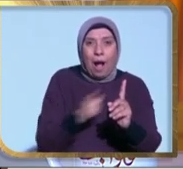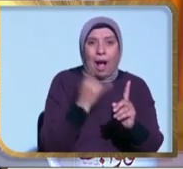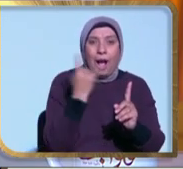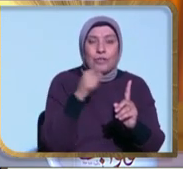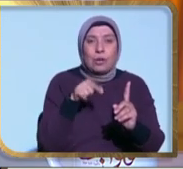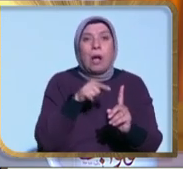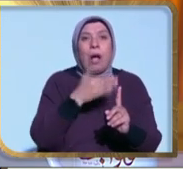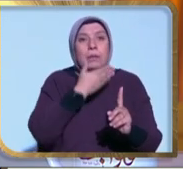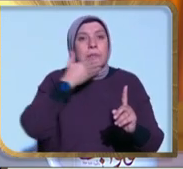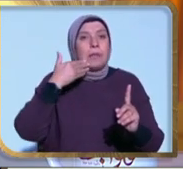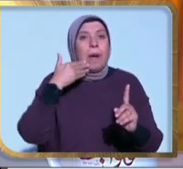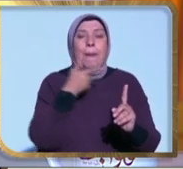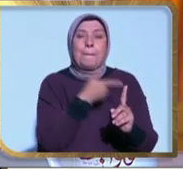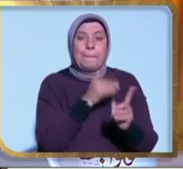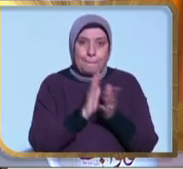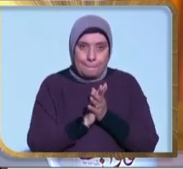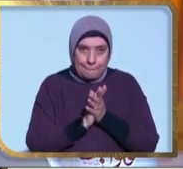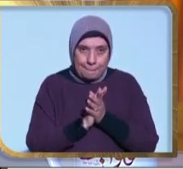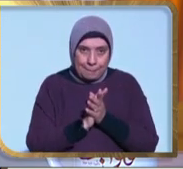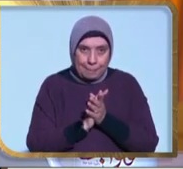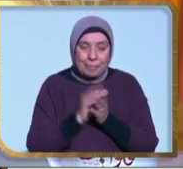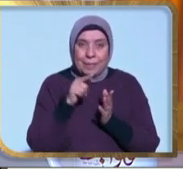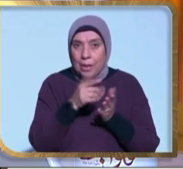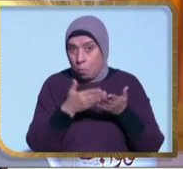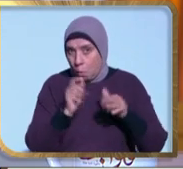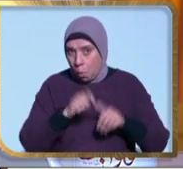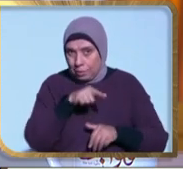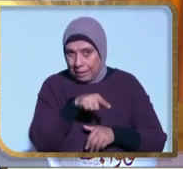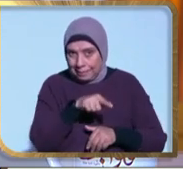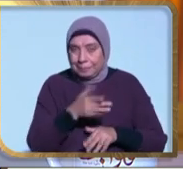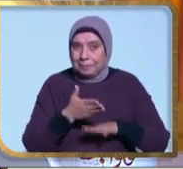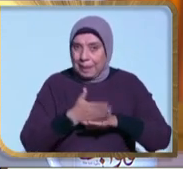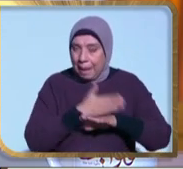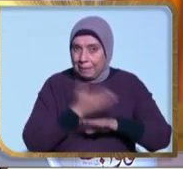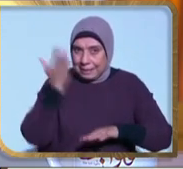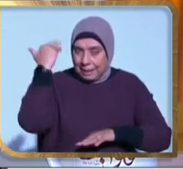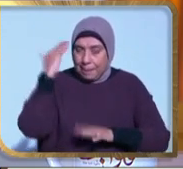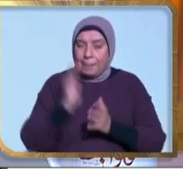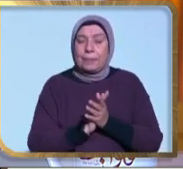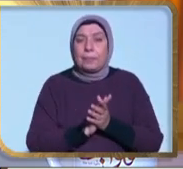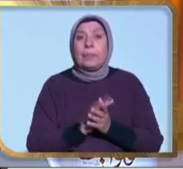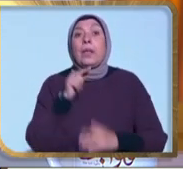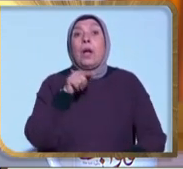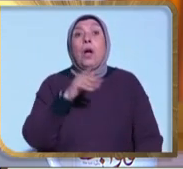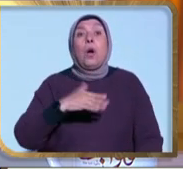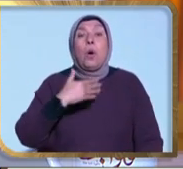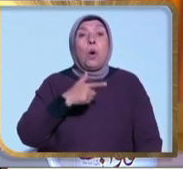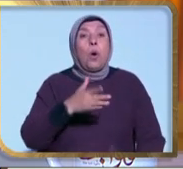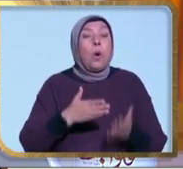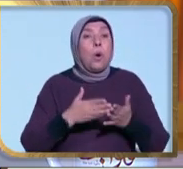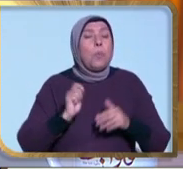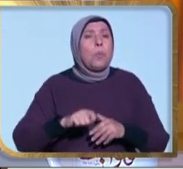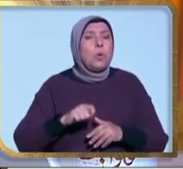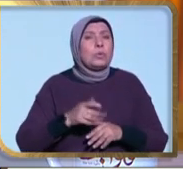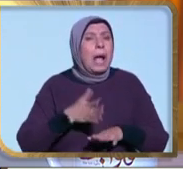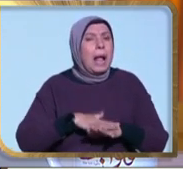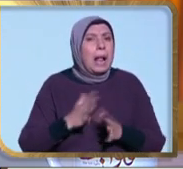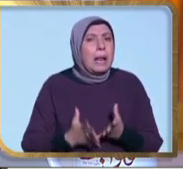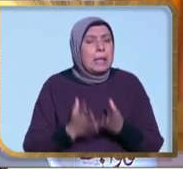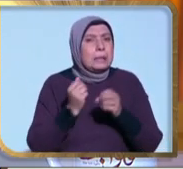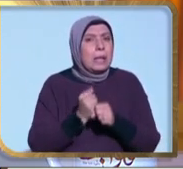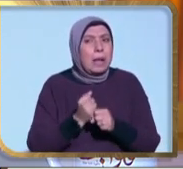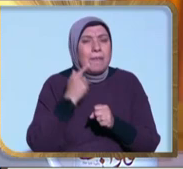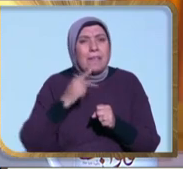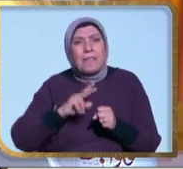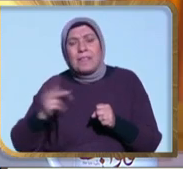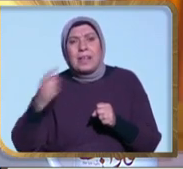10 ربما يسال سائل هو هل كان يعني انه سيدنا موسى عليه السلام بيمتع يعني بيمتع